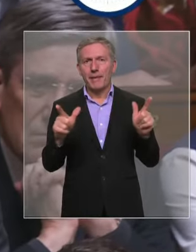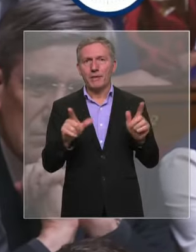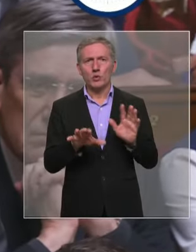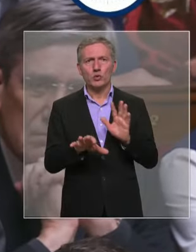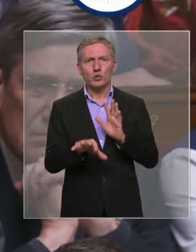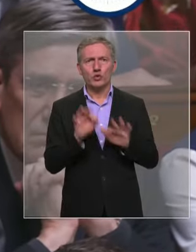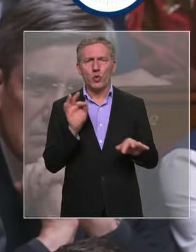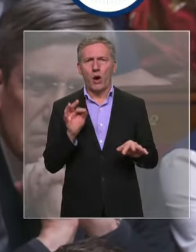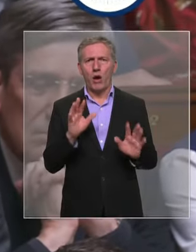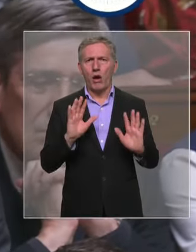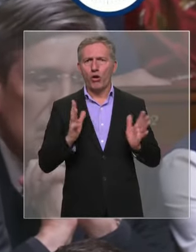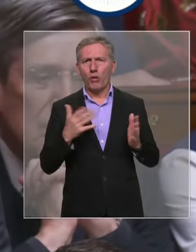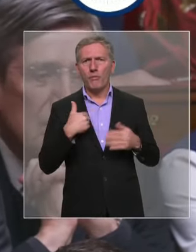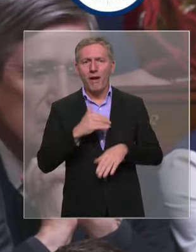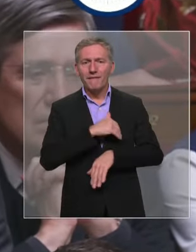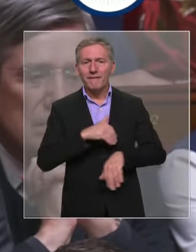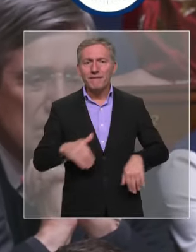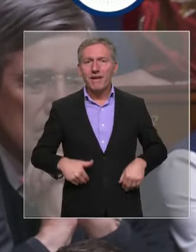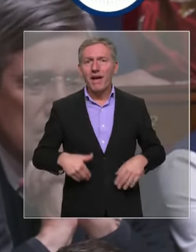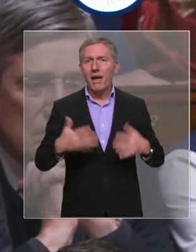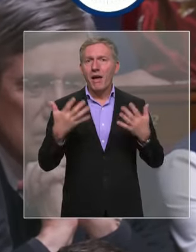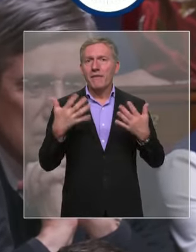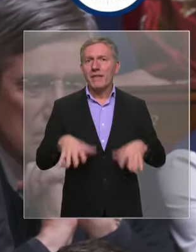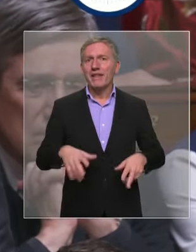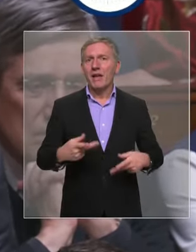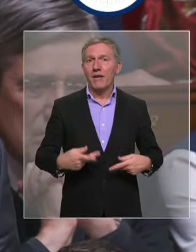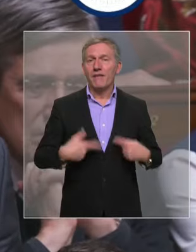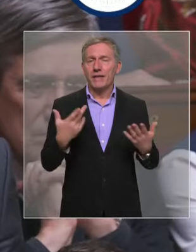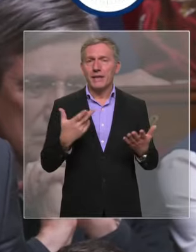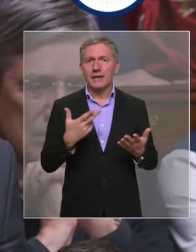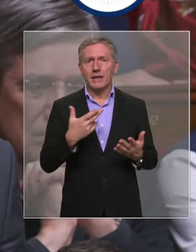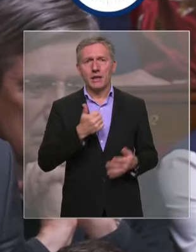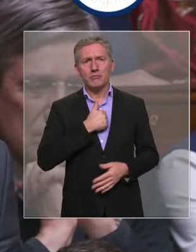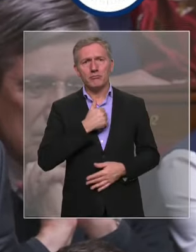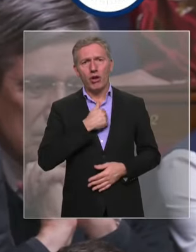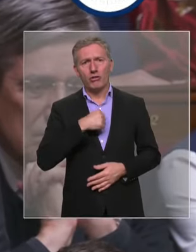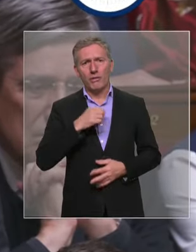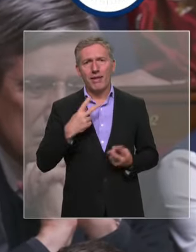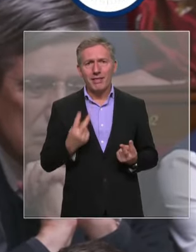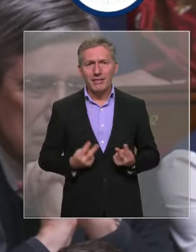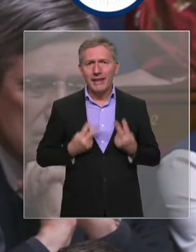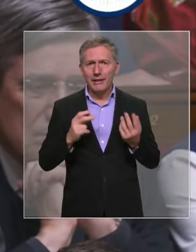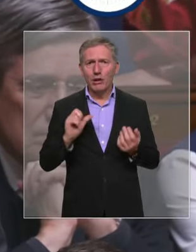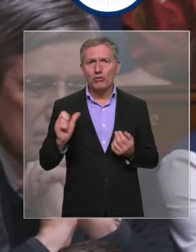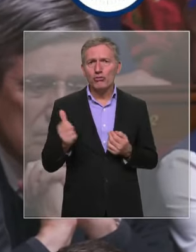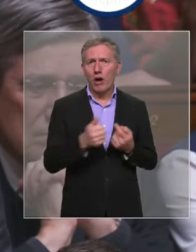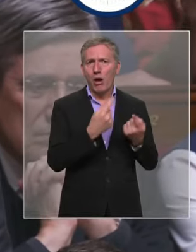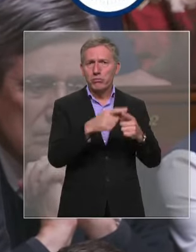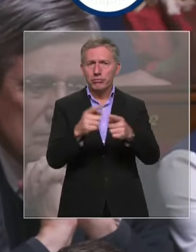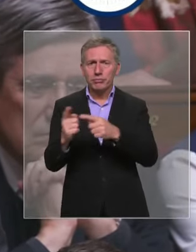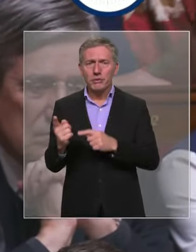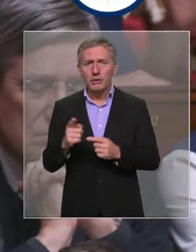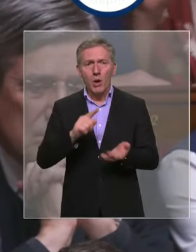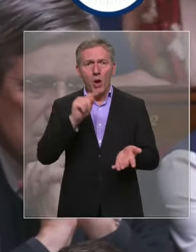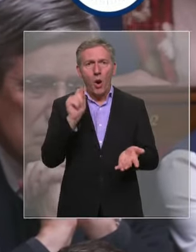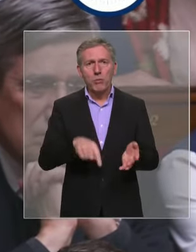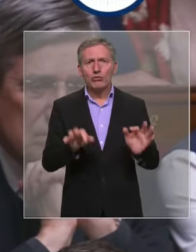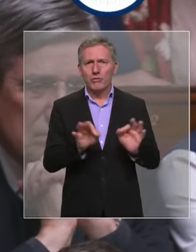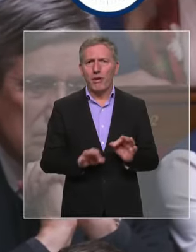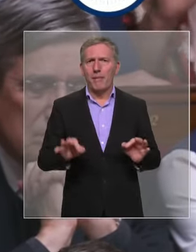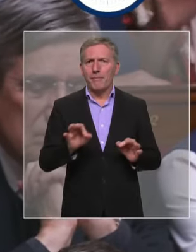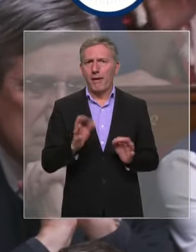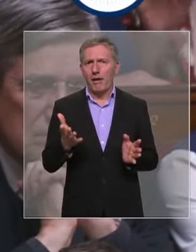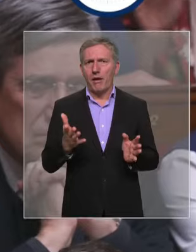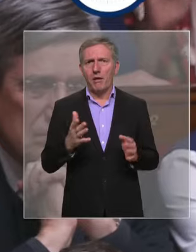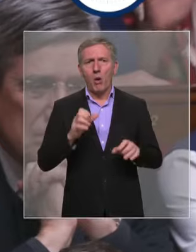choisir la manière dont on souhaite terminer sa vie, de dire ce qui est notre dignité. Une loi de liberté qui n'oblige personne, qui crée un